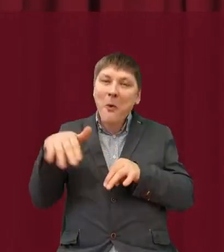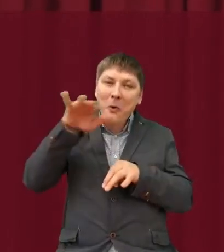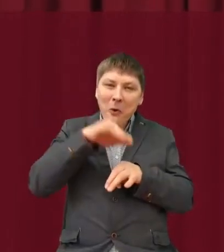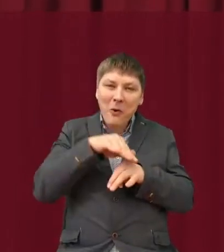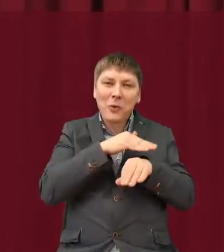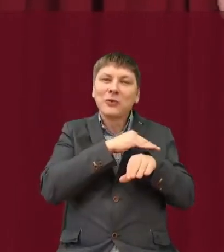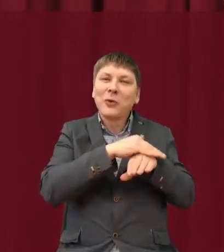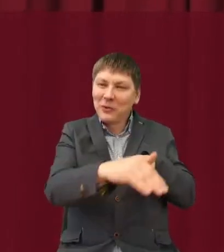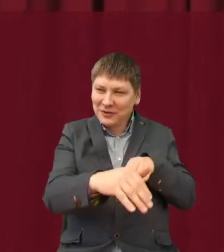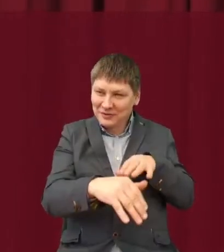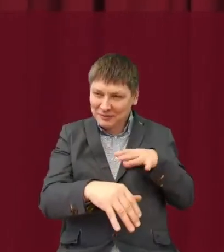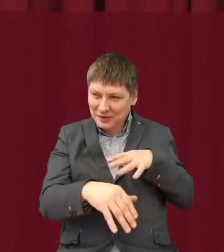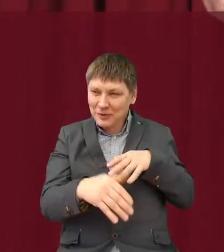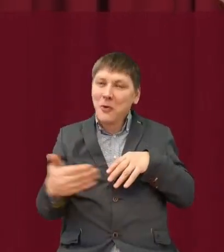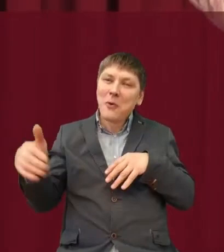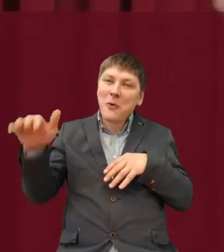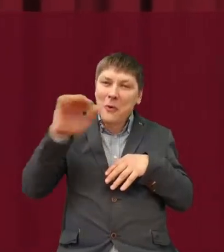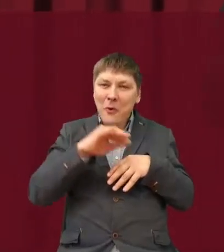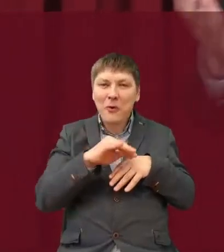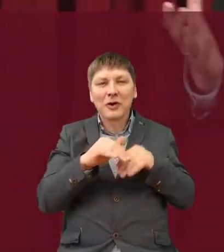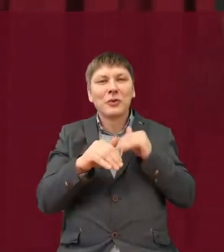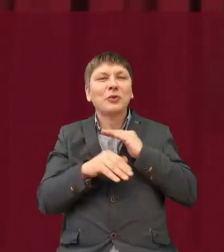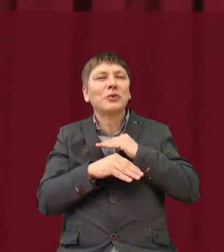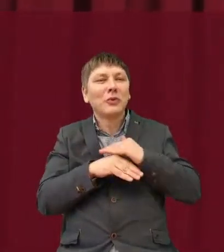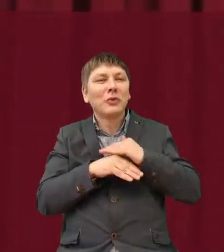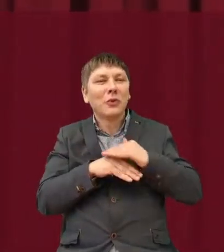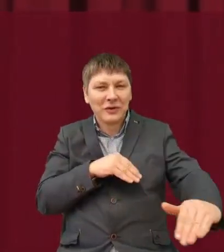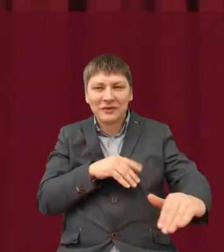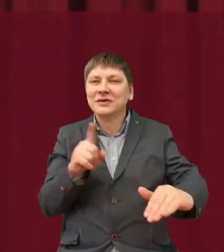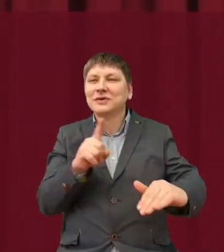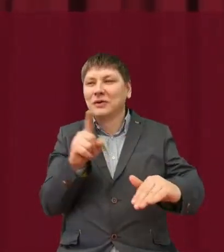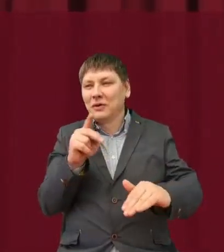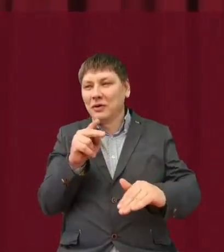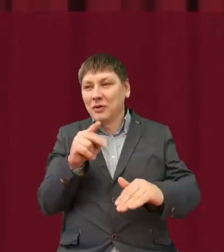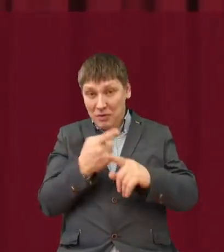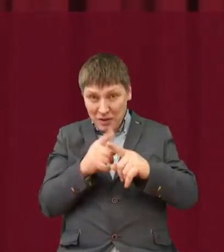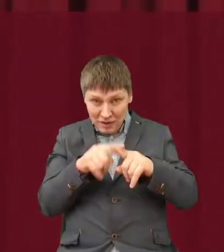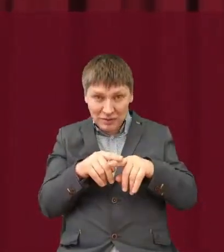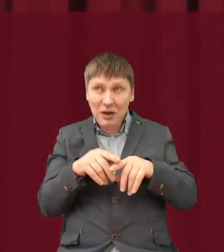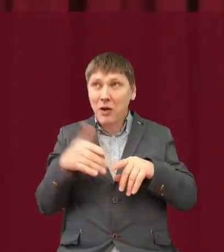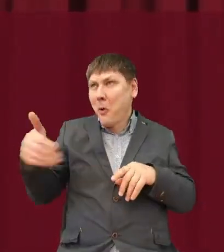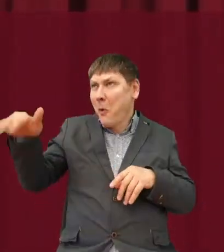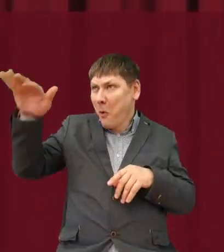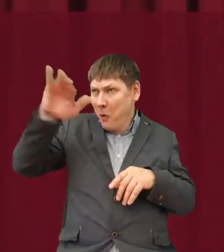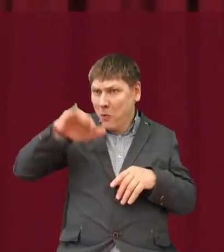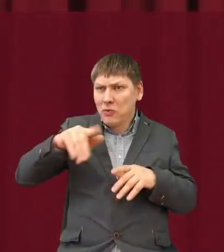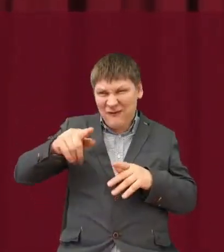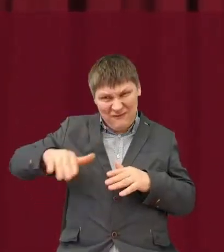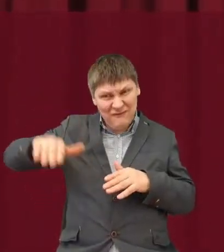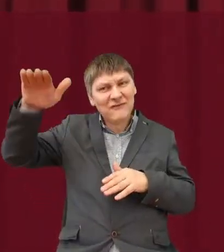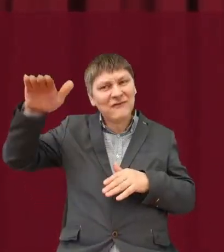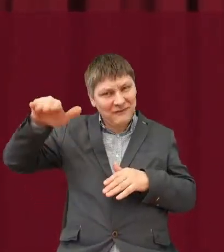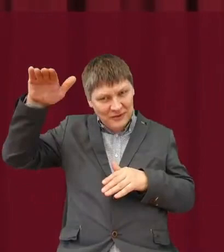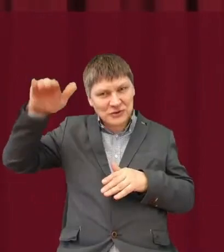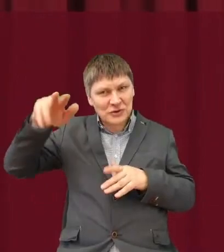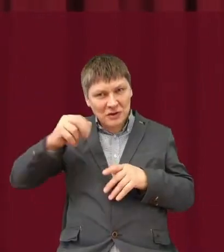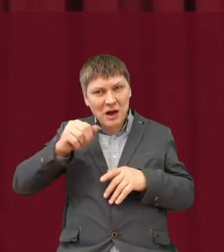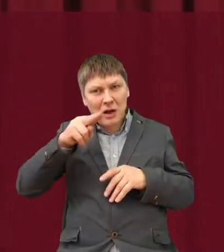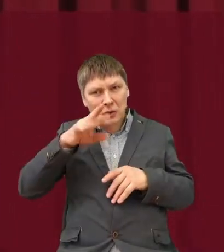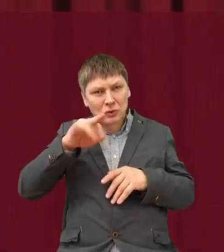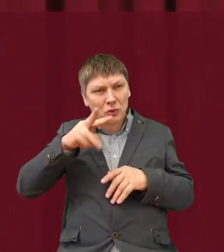долинах горы долины если в двух словах это это образ горы это место возвышенное